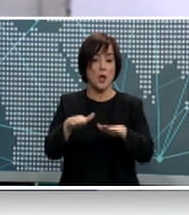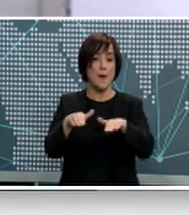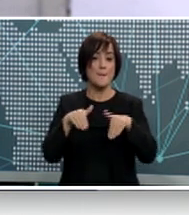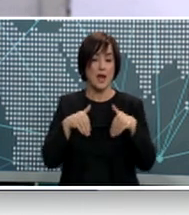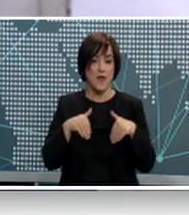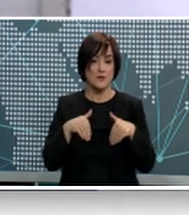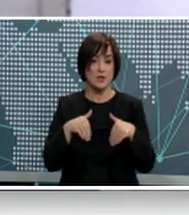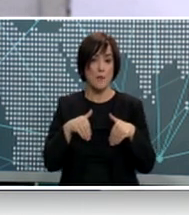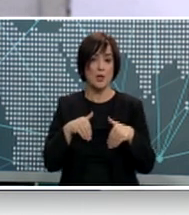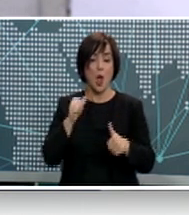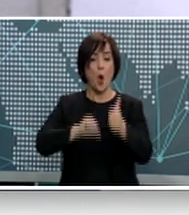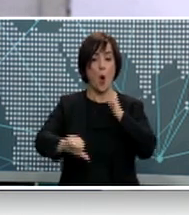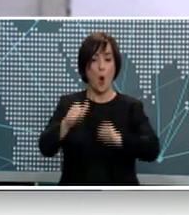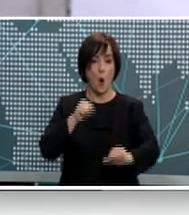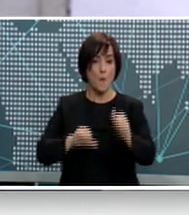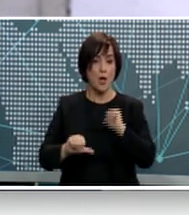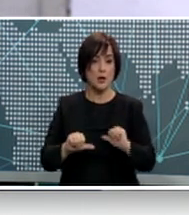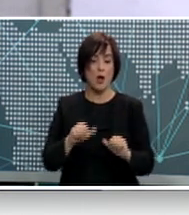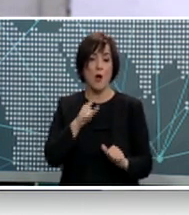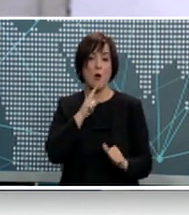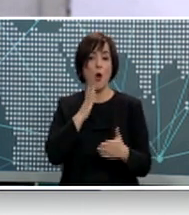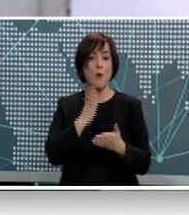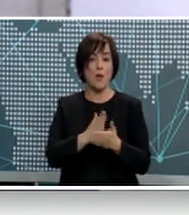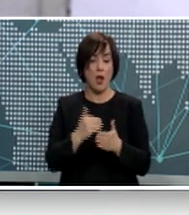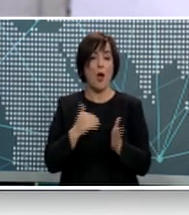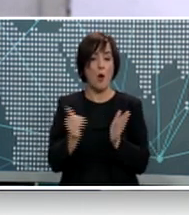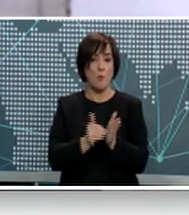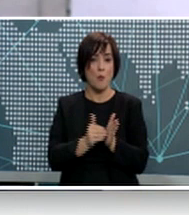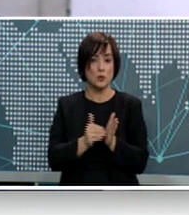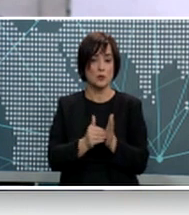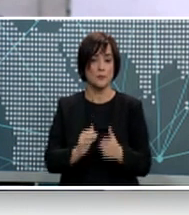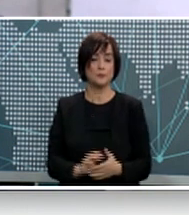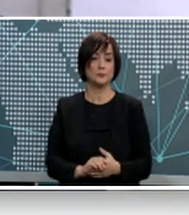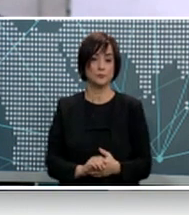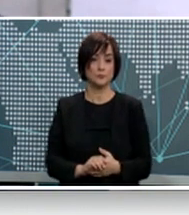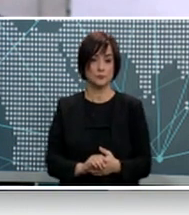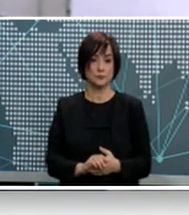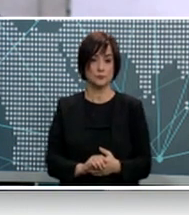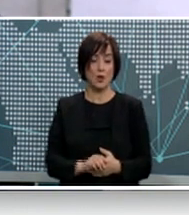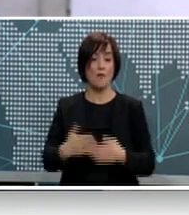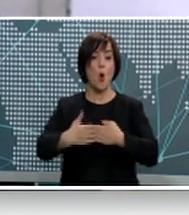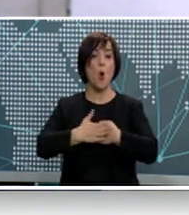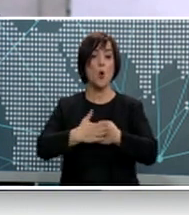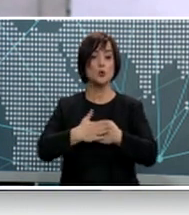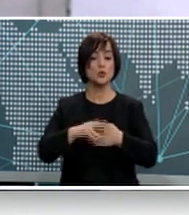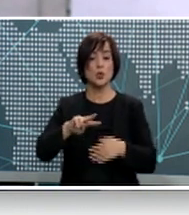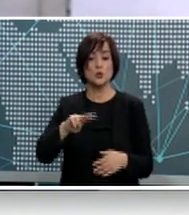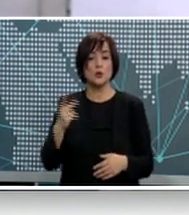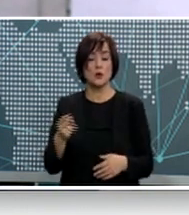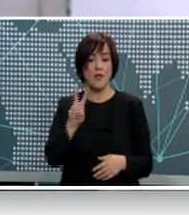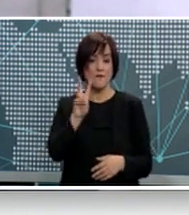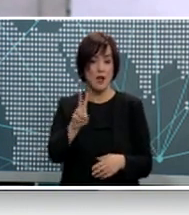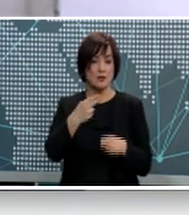преземат оперативните интервенции кои што беа необходни. Во однос на останатите